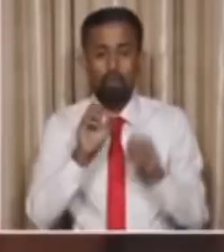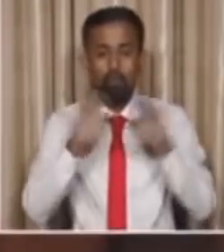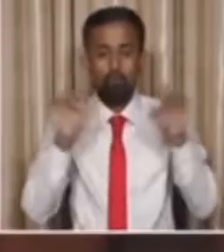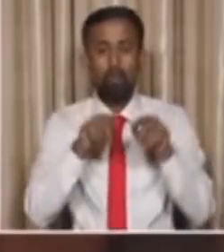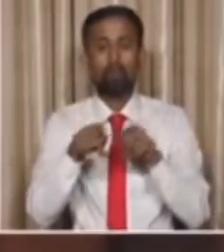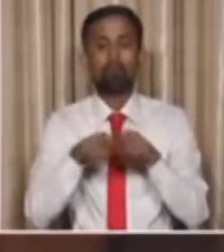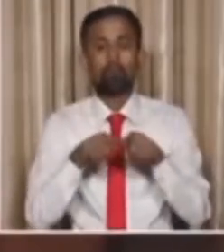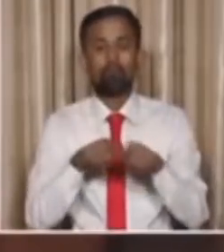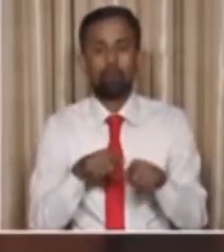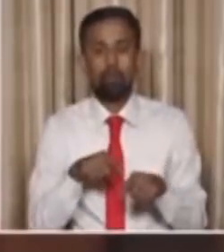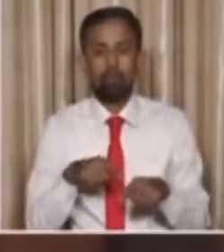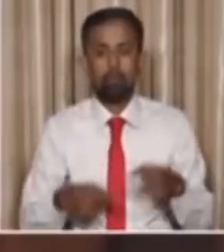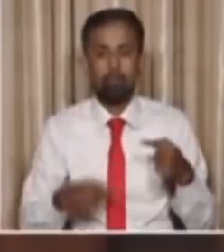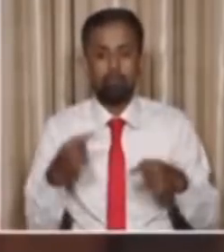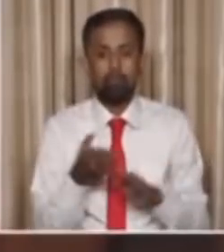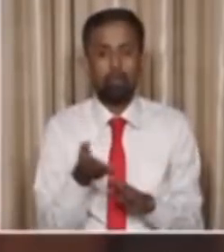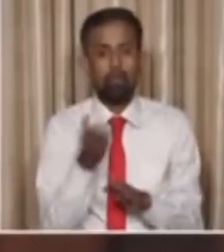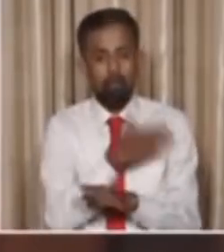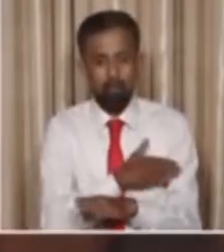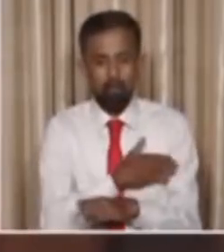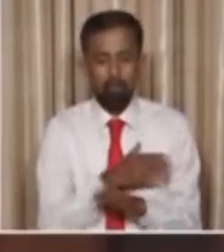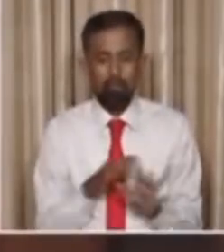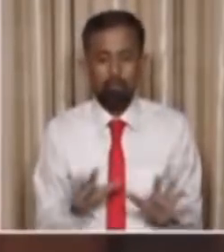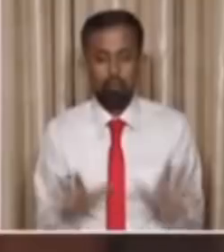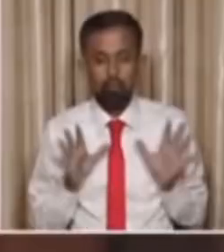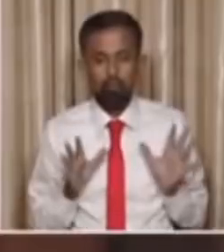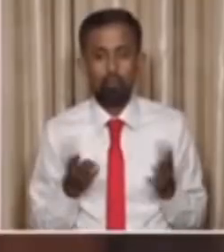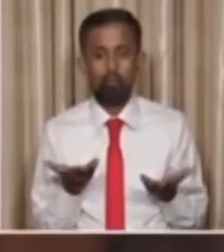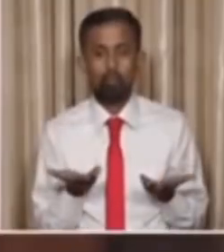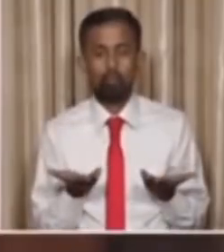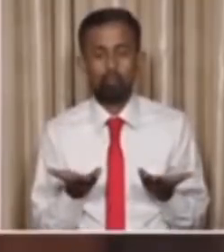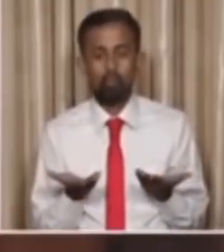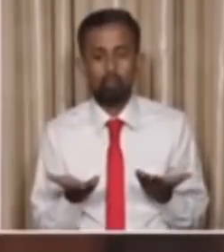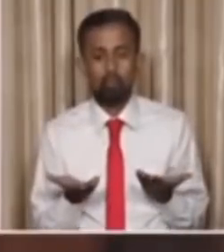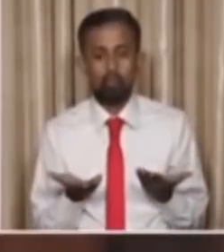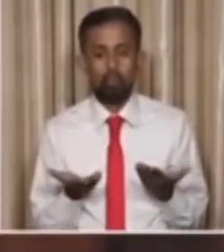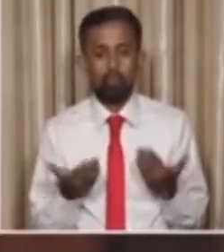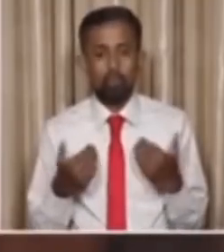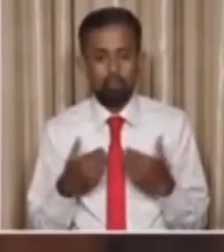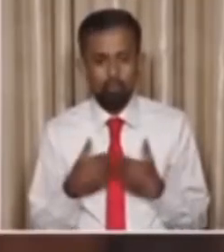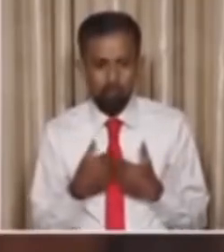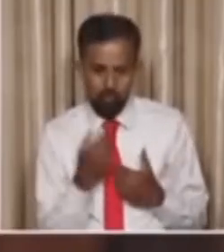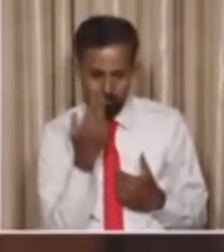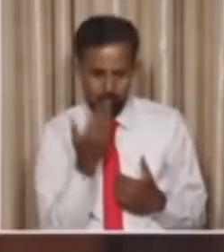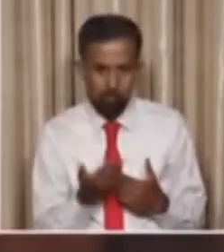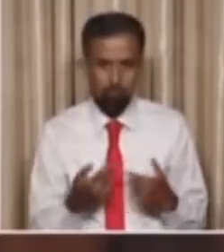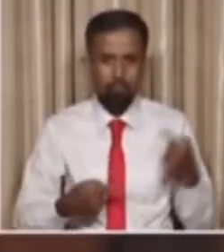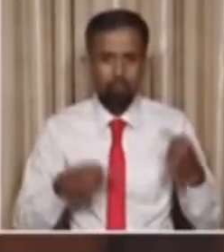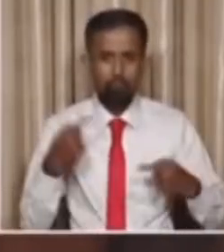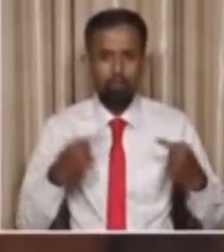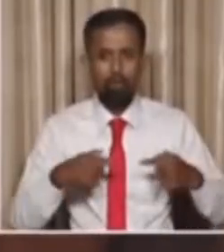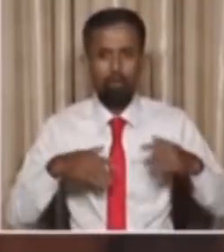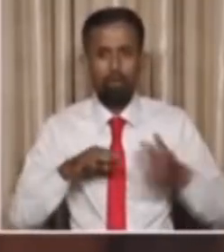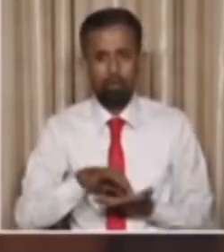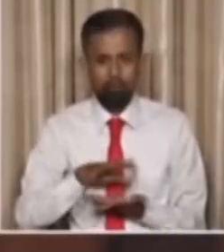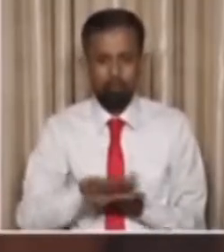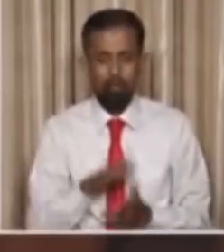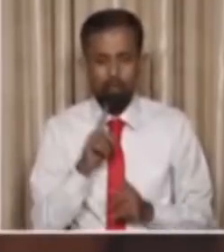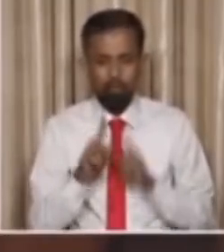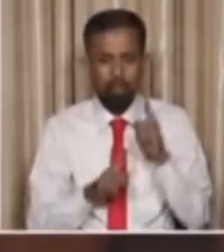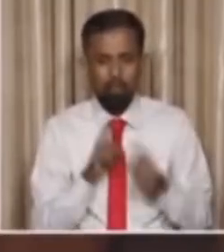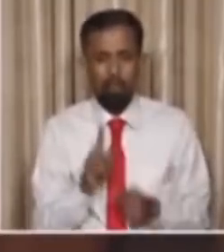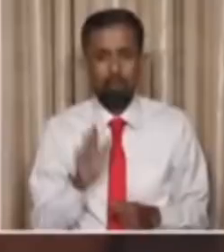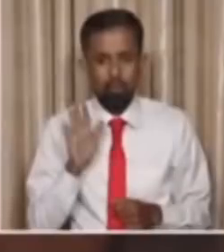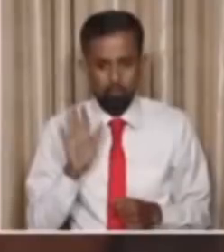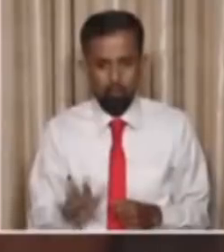වගේ කැන්වසින් ගියා මේ විවාදයට කලින් ඉතින් මේක අරුම පුදුම දෙයක් මට නම් ඒක නිසා තමයි මමත් බැලුවේ මේ විවාදයේ අනිවාර්යෙන් කතා කරන්න ඕනේ කියලා